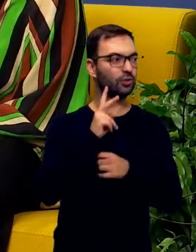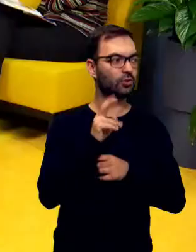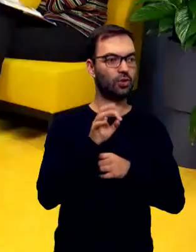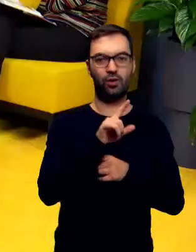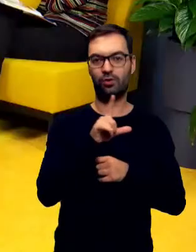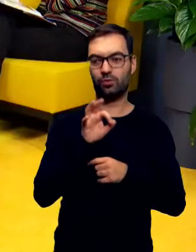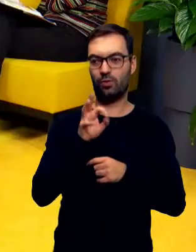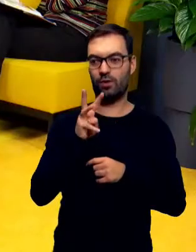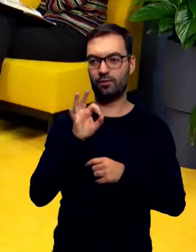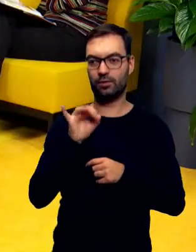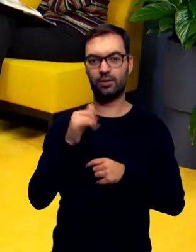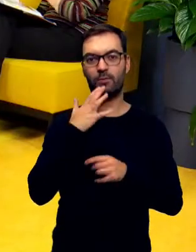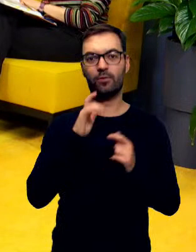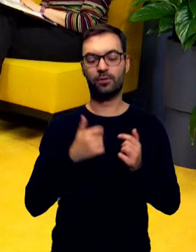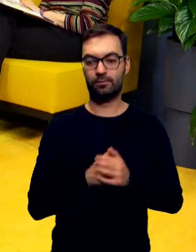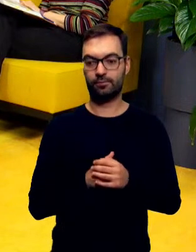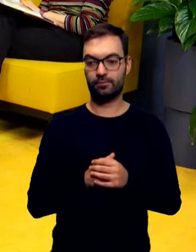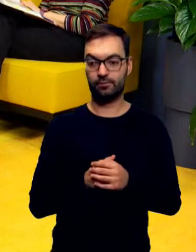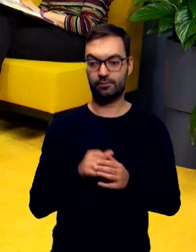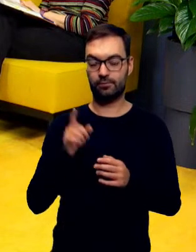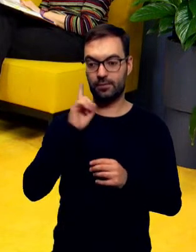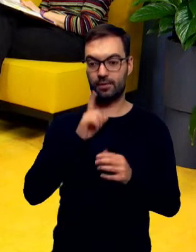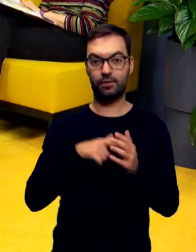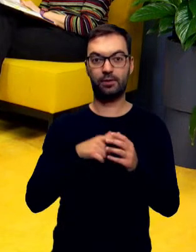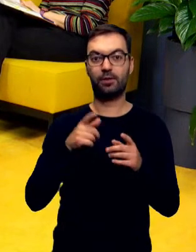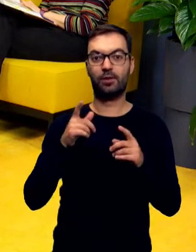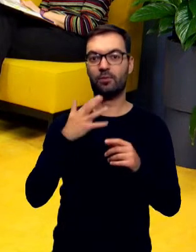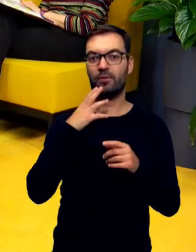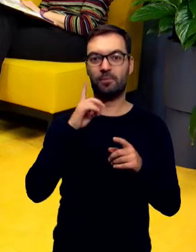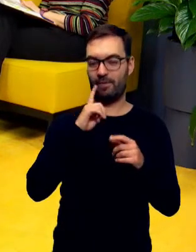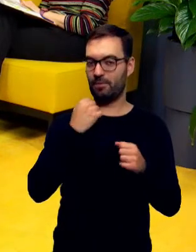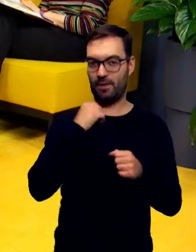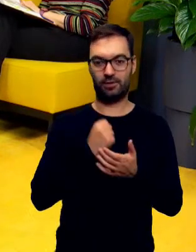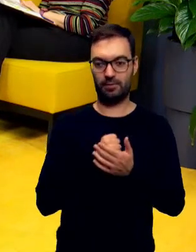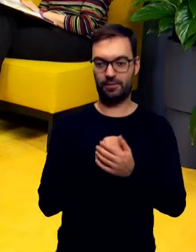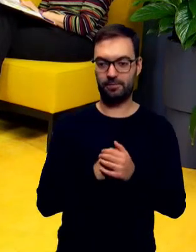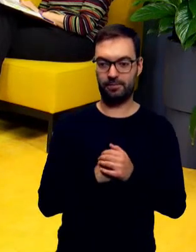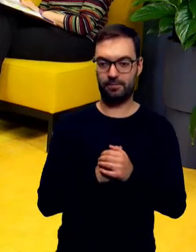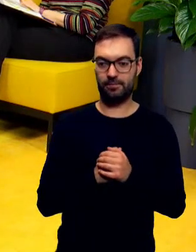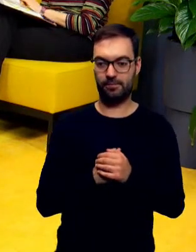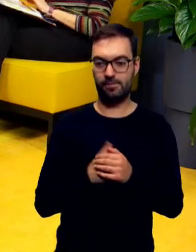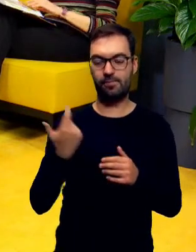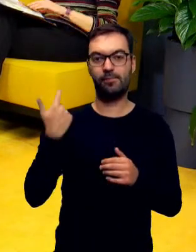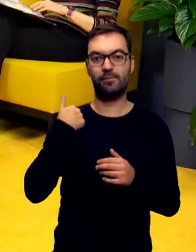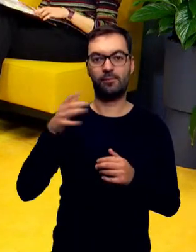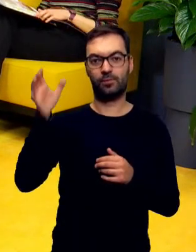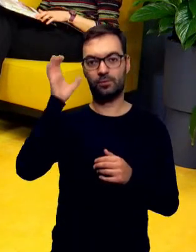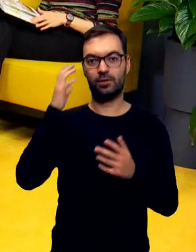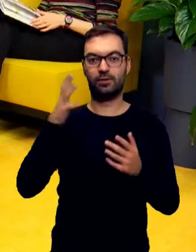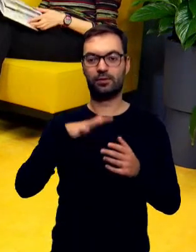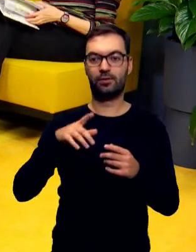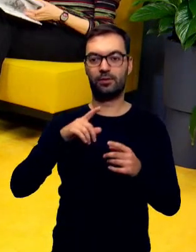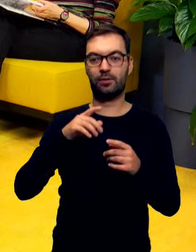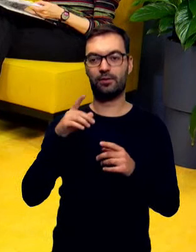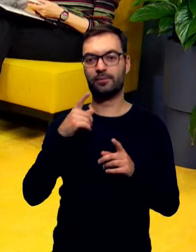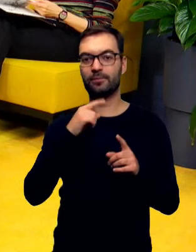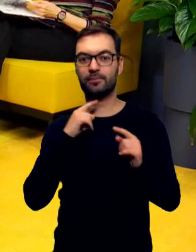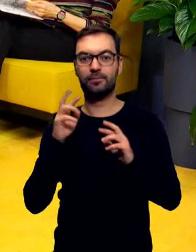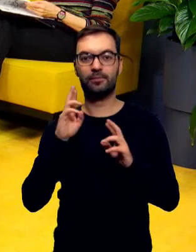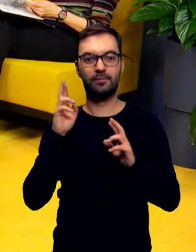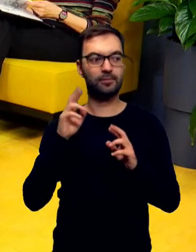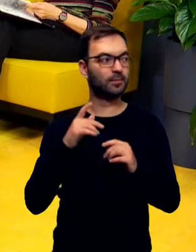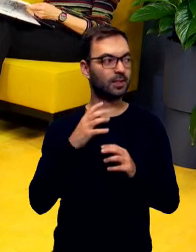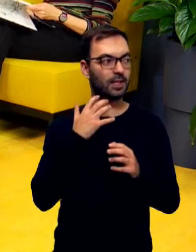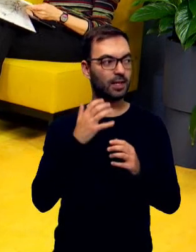mówi tak naprawdę prawdziwą bardzo rzecz, czyli słyszałem gdzieś jakiś pomruk,